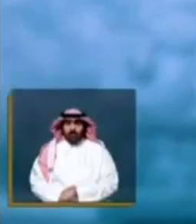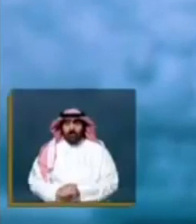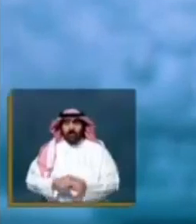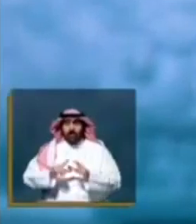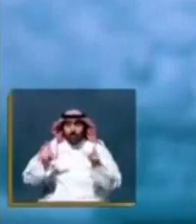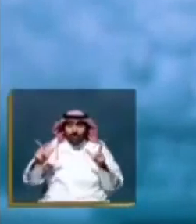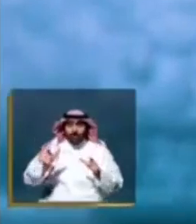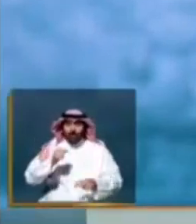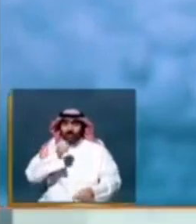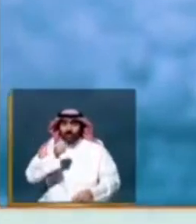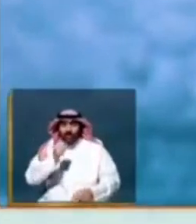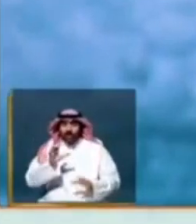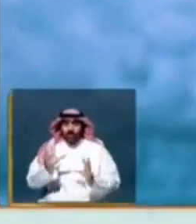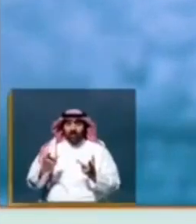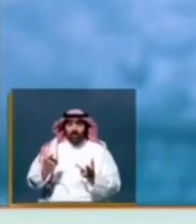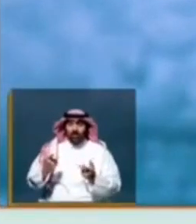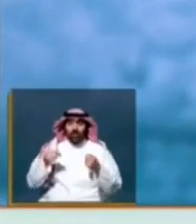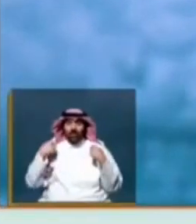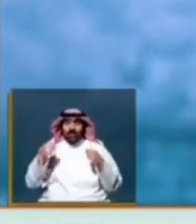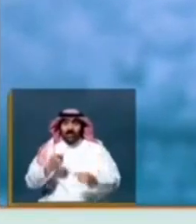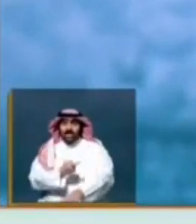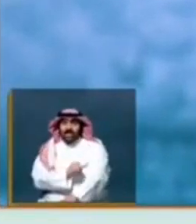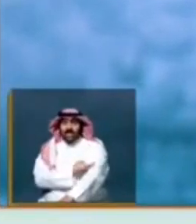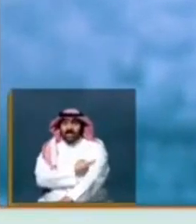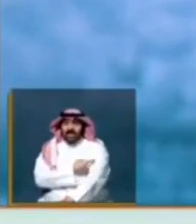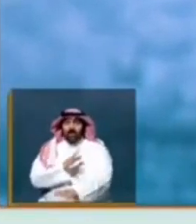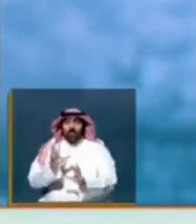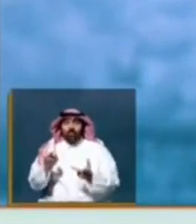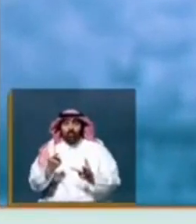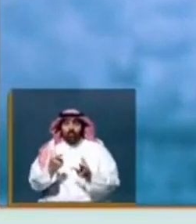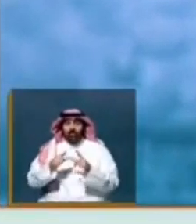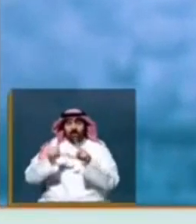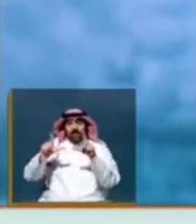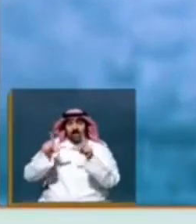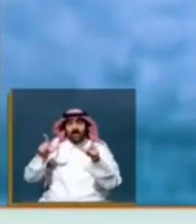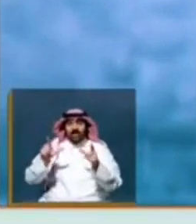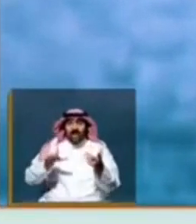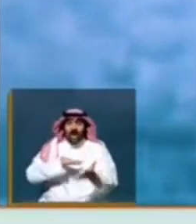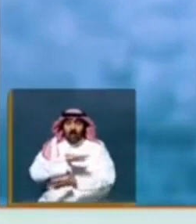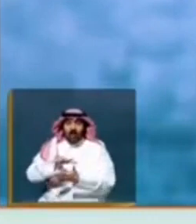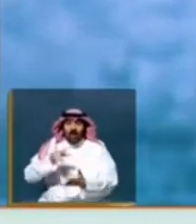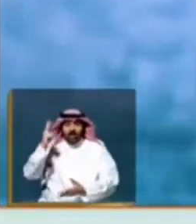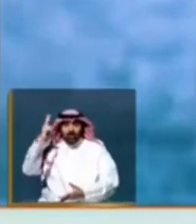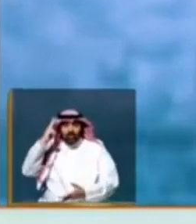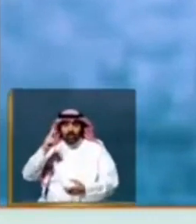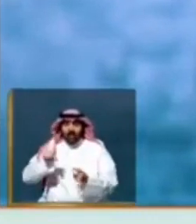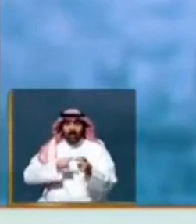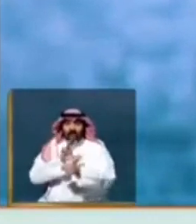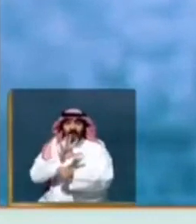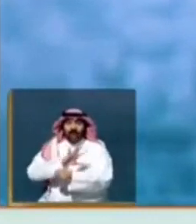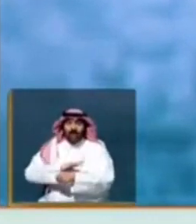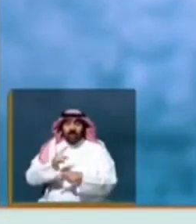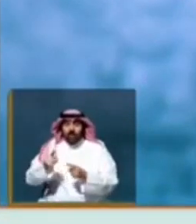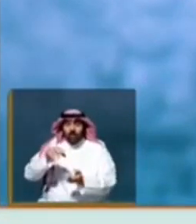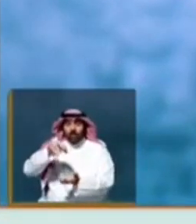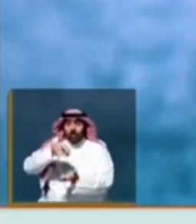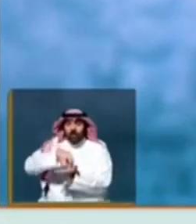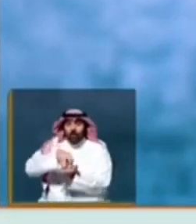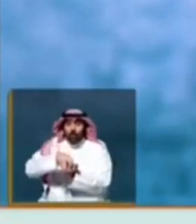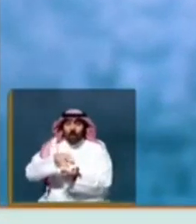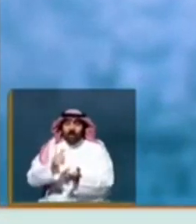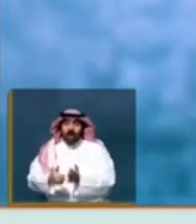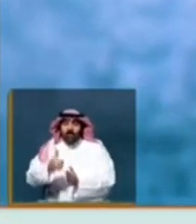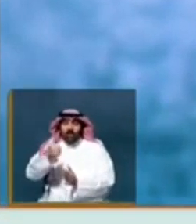هذا وأوضح المتحدث الرسمي لوزارة الصحة الدكتور محمد العبد العالي في تصريح لأخبار السعودية حول كورونا أن المملكة في موقع